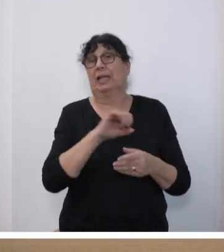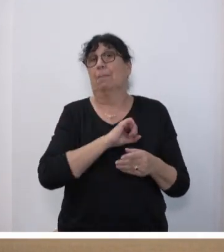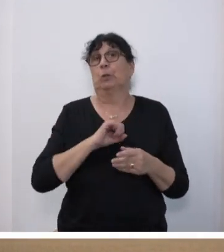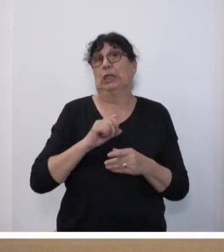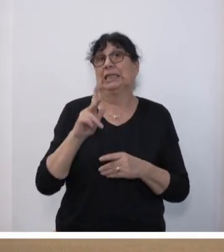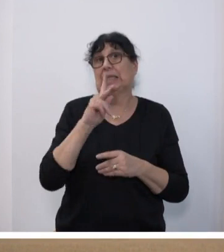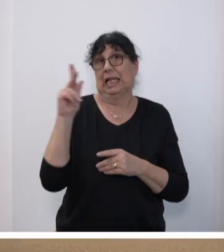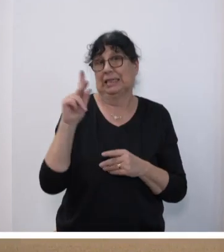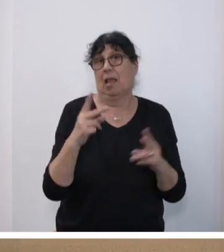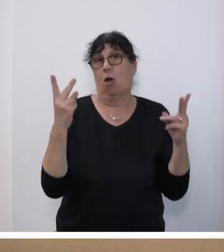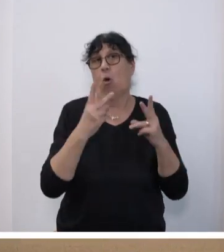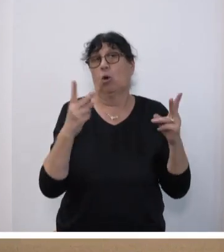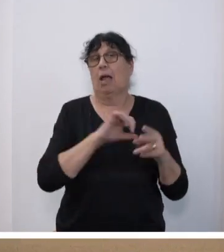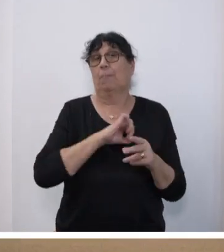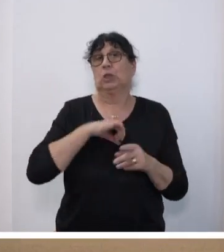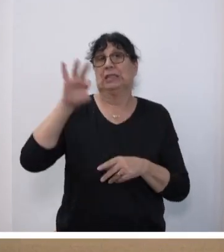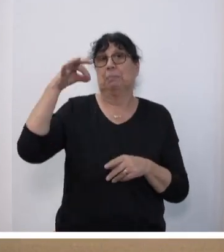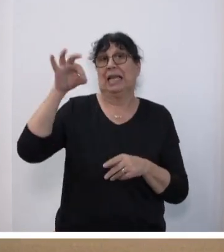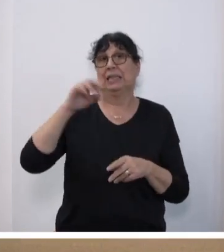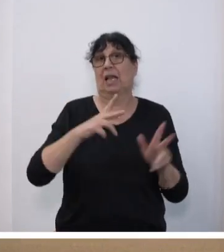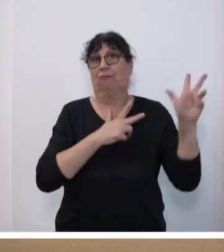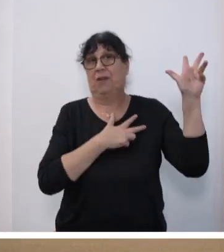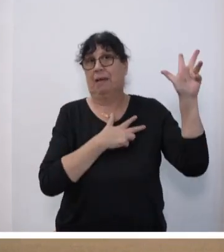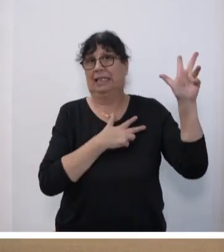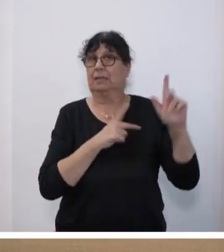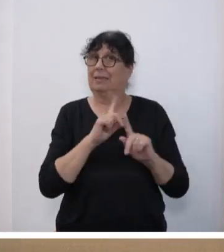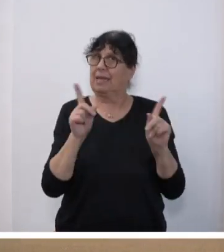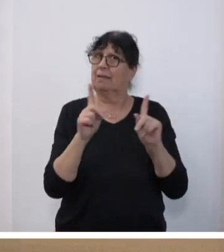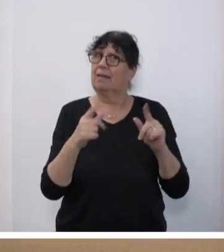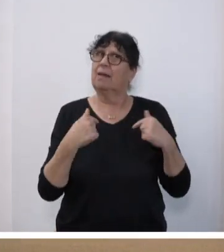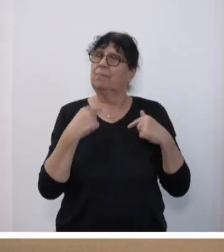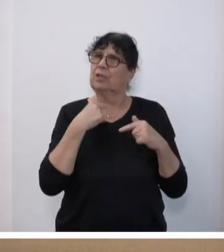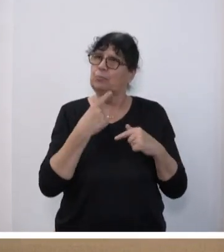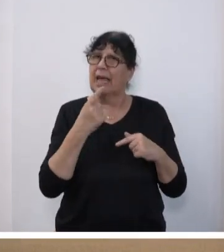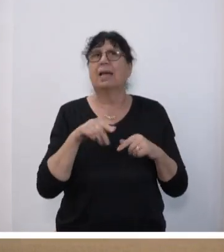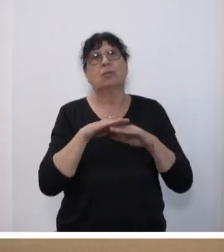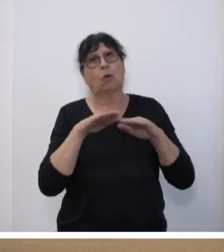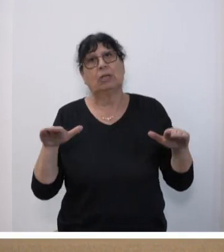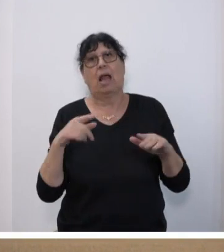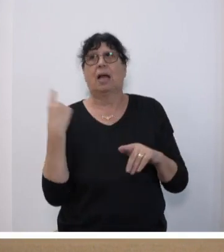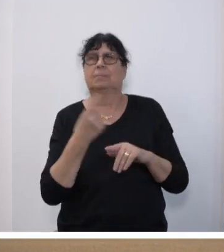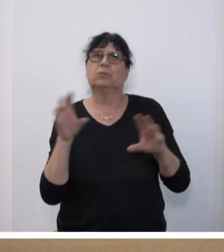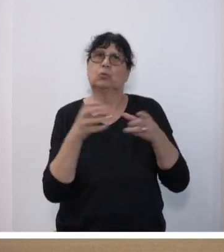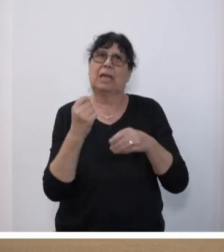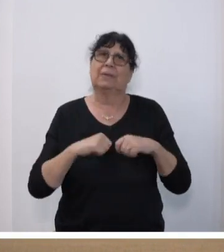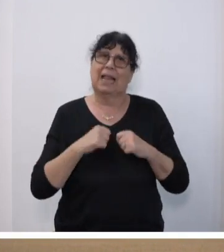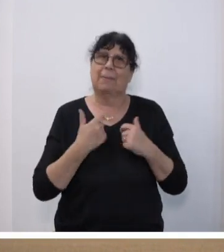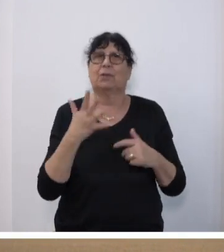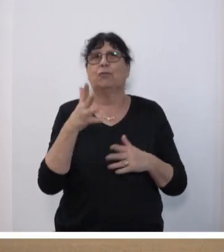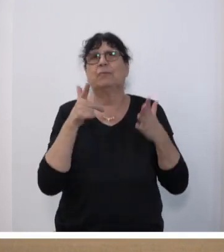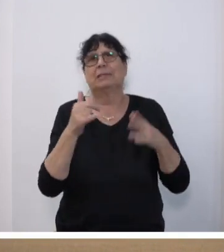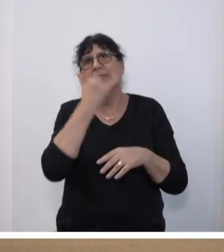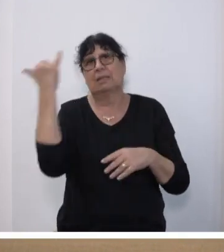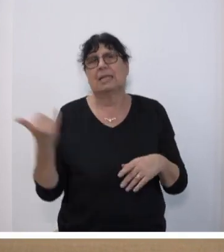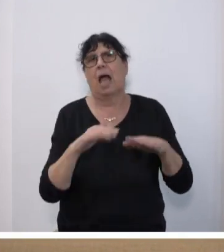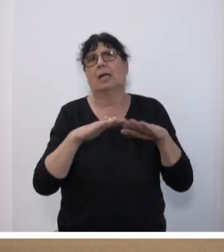Bundespräsident vereidigt werden. Nein, ich spreche von dem Fundament unseres Zusammenlebens. 75 Jahre Grundgesetz. Das